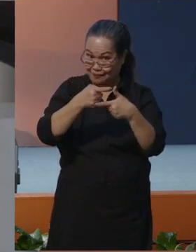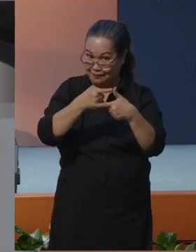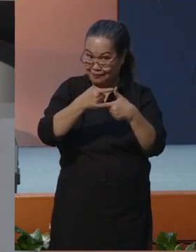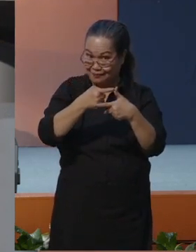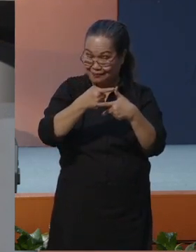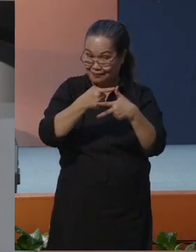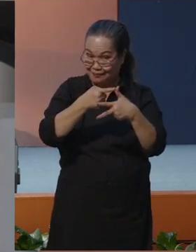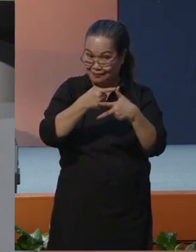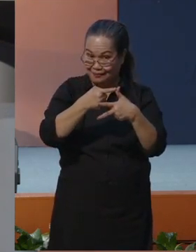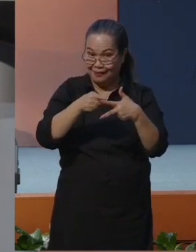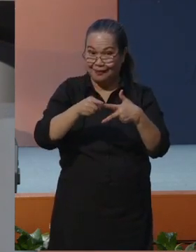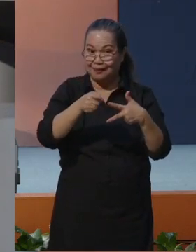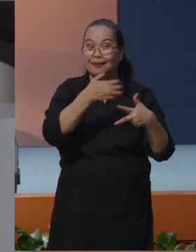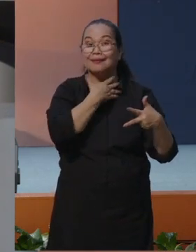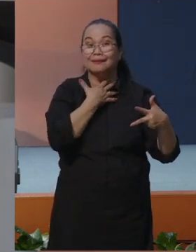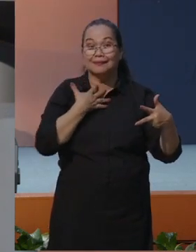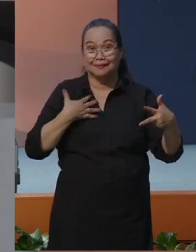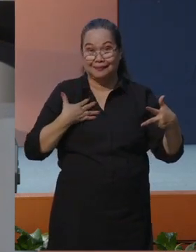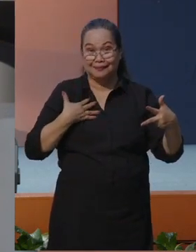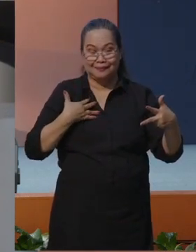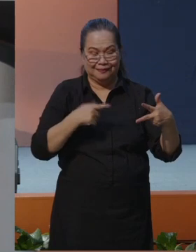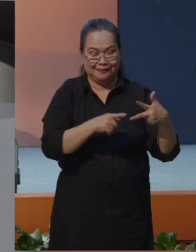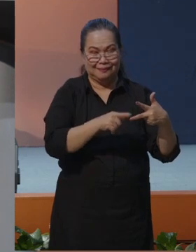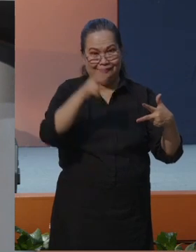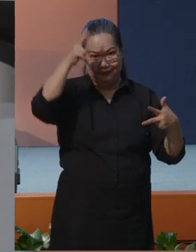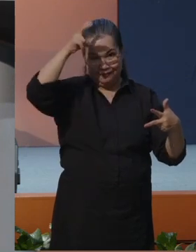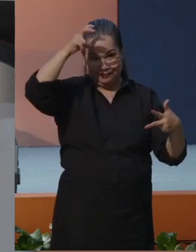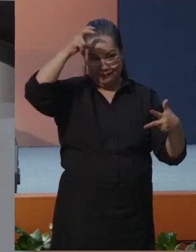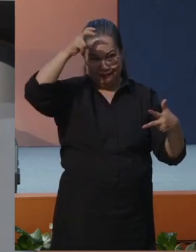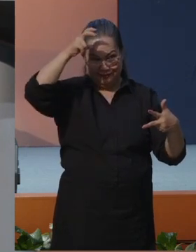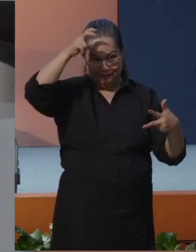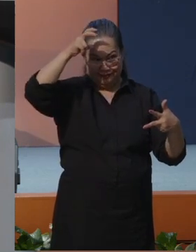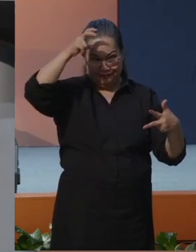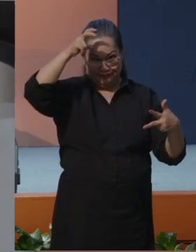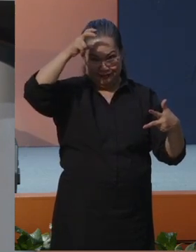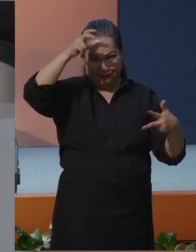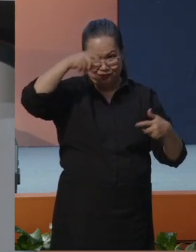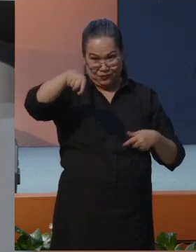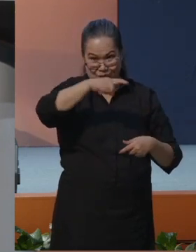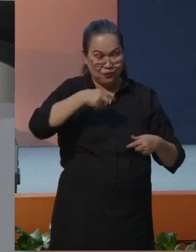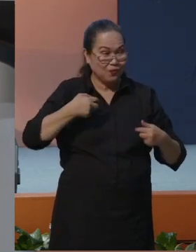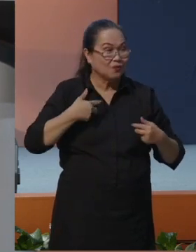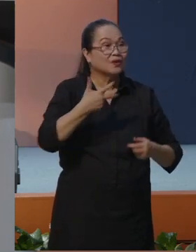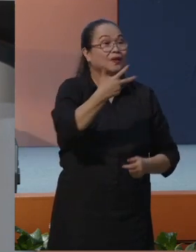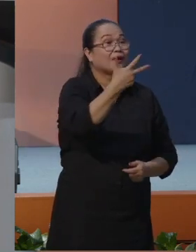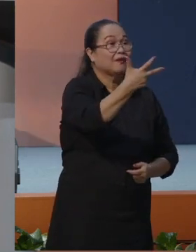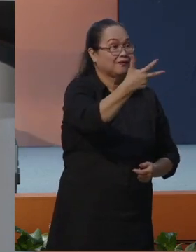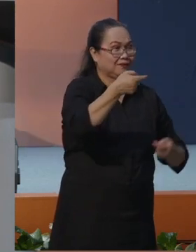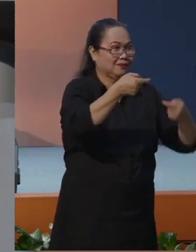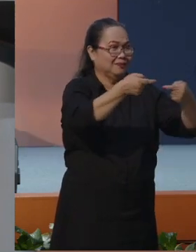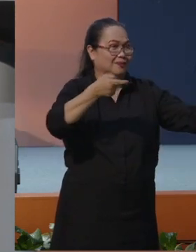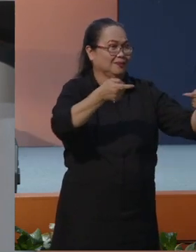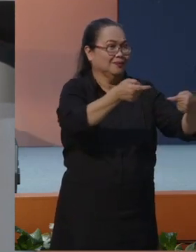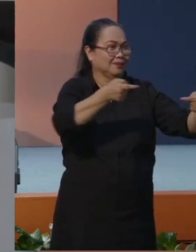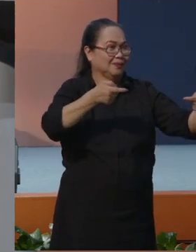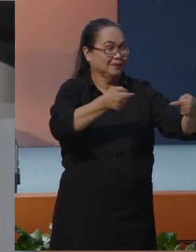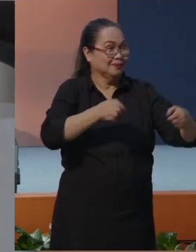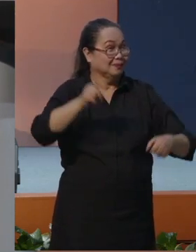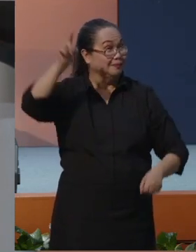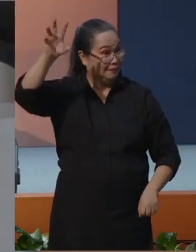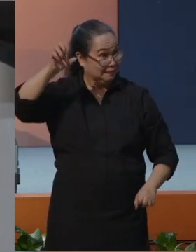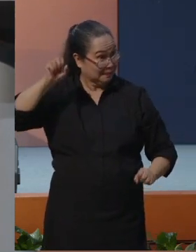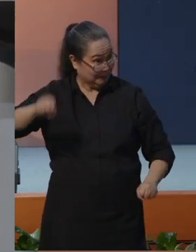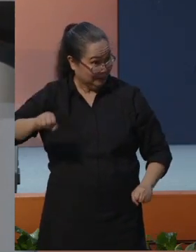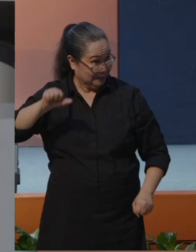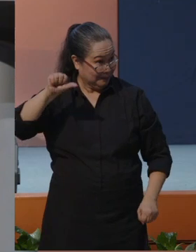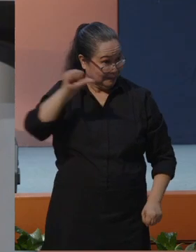sariling pagnanasa, at ang demonyo. Sa tatlo ang kalaban natin. Kaya bang talunin ng Diyos yon?